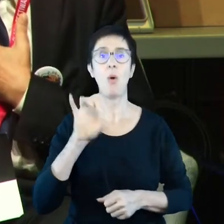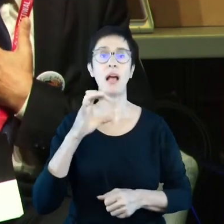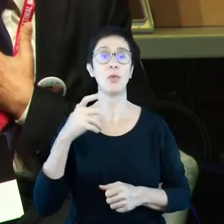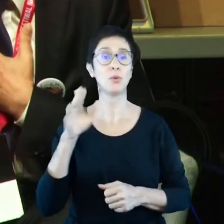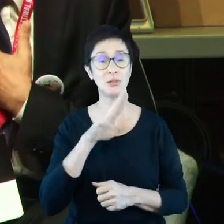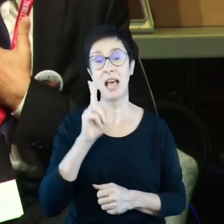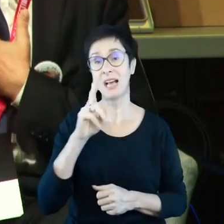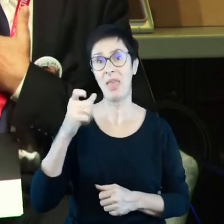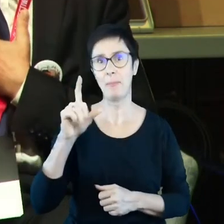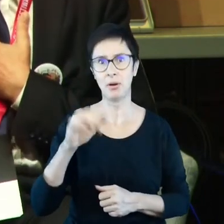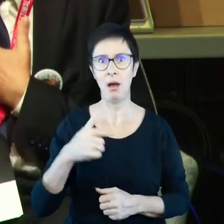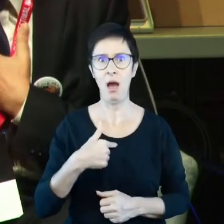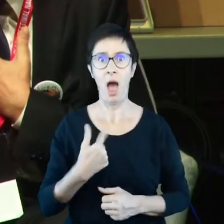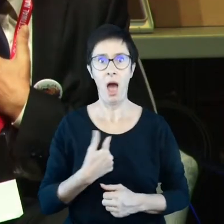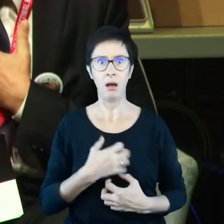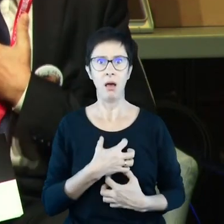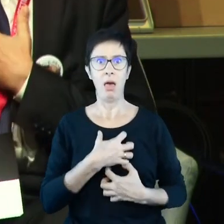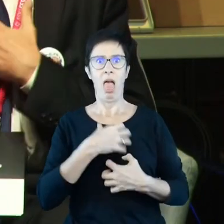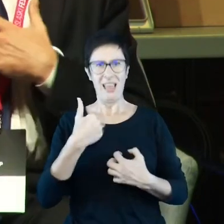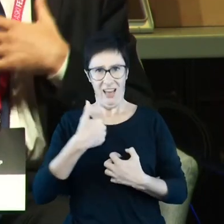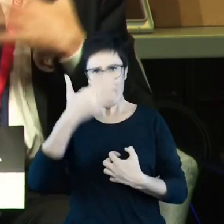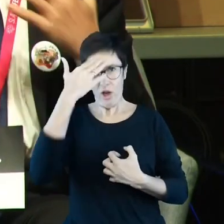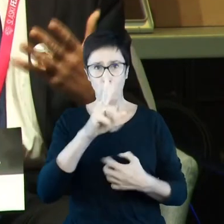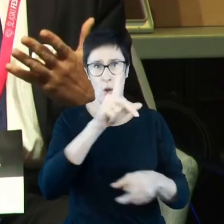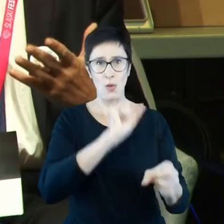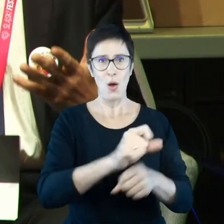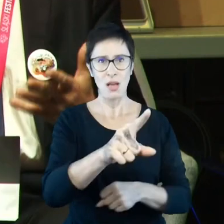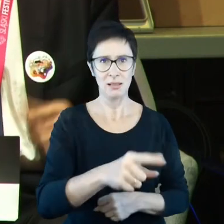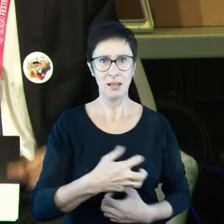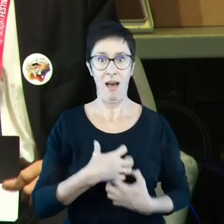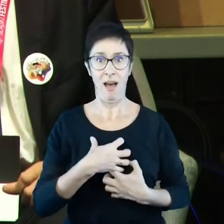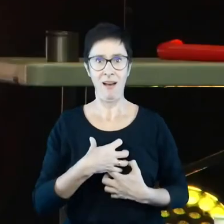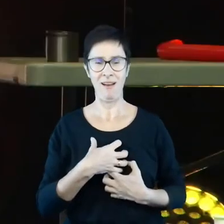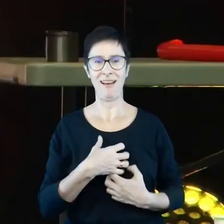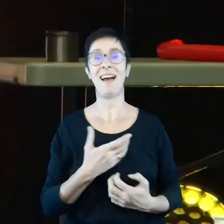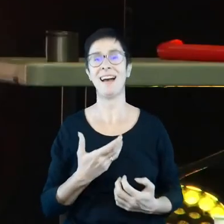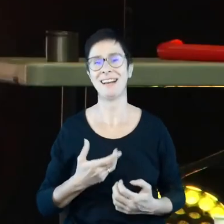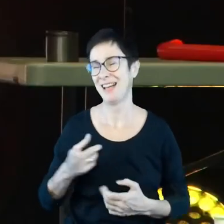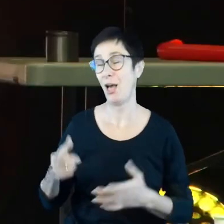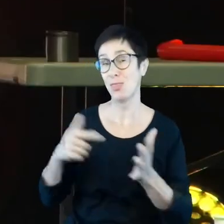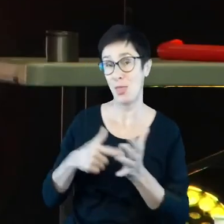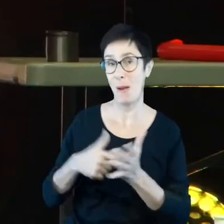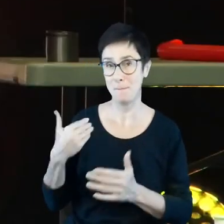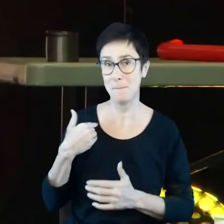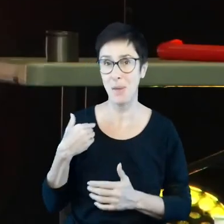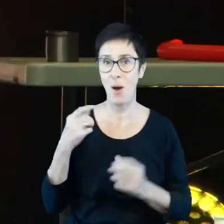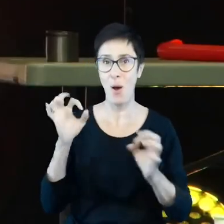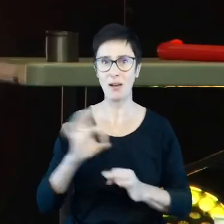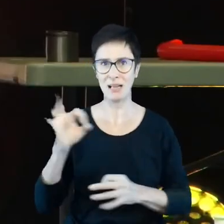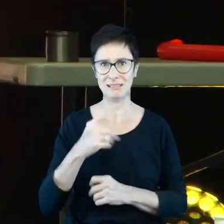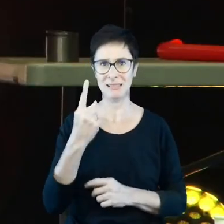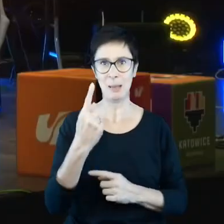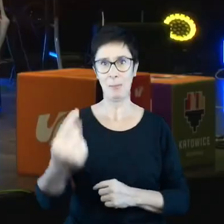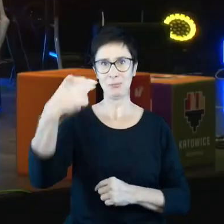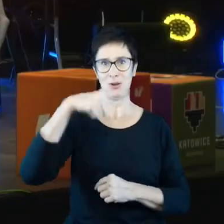Mnie serce oczywiście podskoczyło, ja doskonale wiedziałem, kto to jest. Czyli to była ten moment, kiedy się korzysta z okazji, która sama do nas przychodzi. Która sama do nas